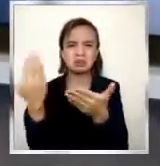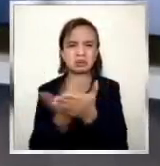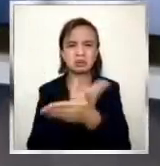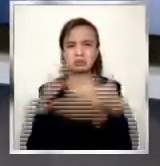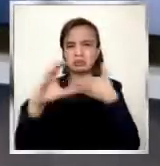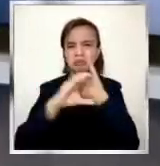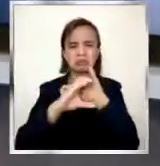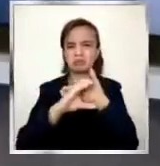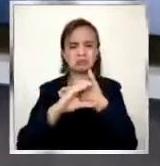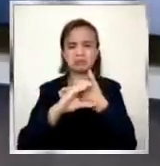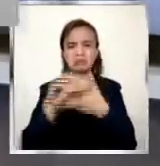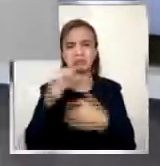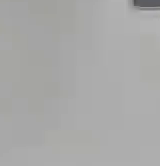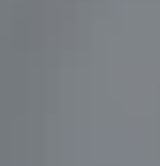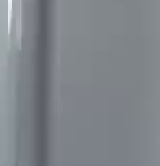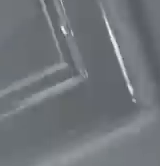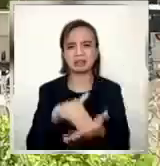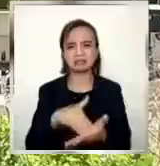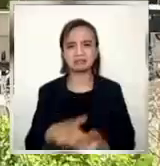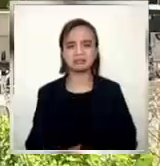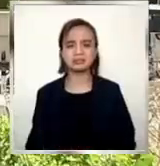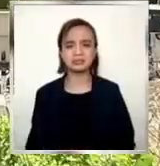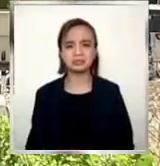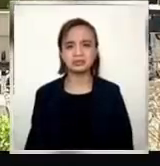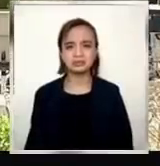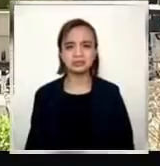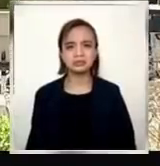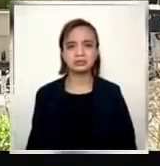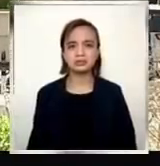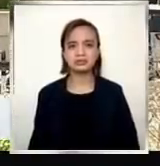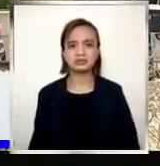Yan ang tinutukan ni Marie Sumali.